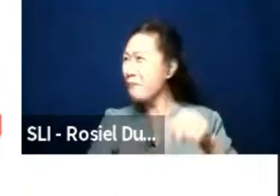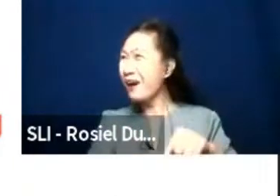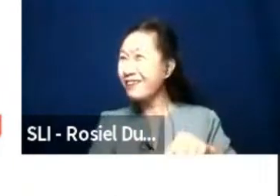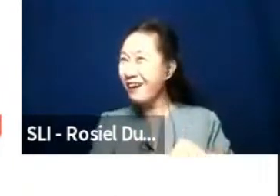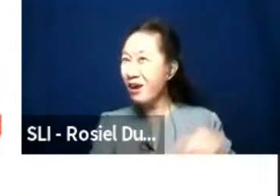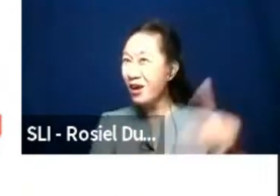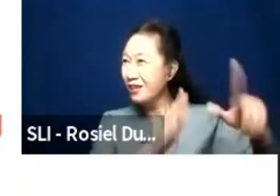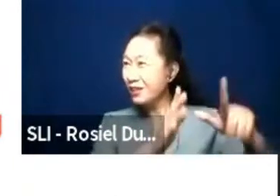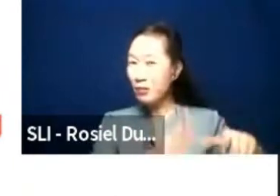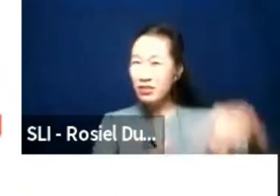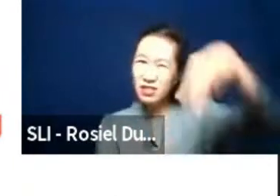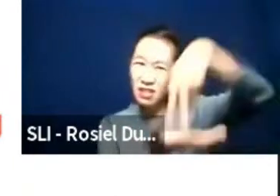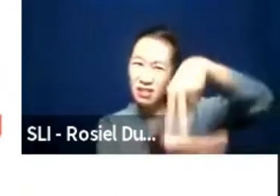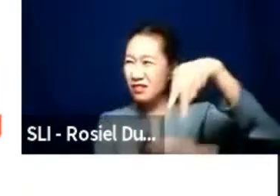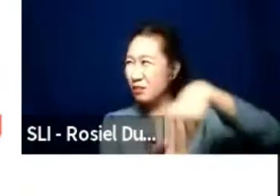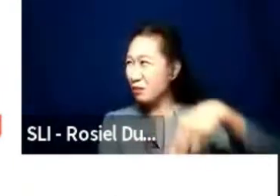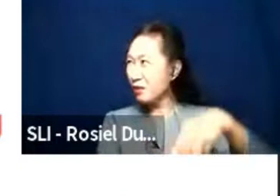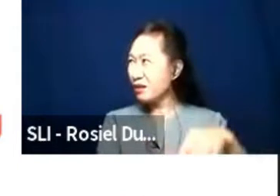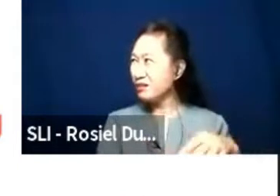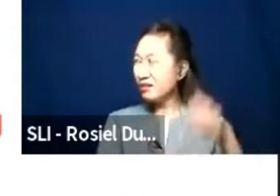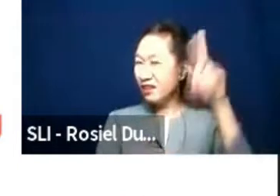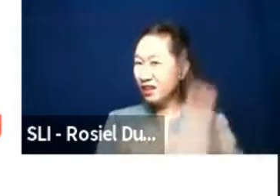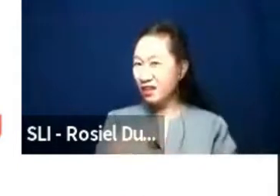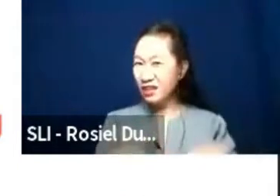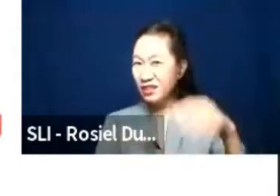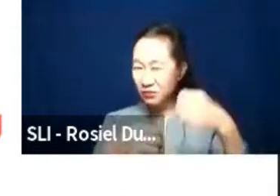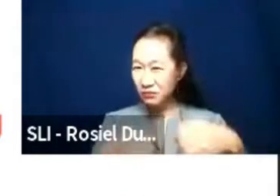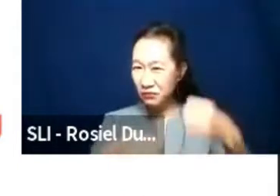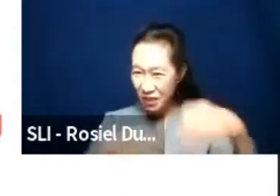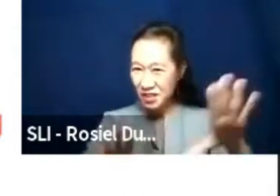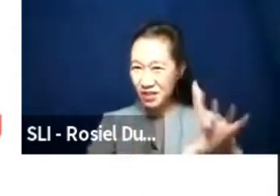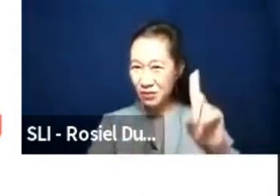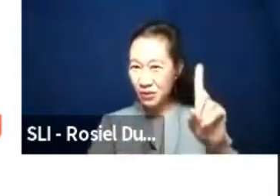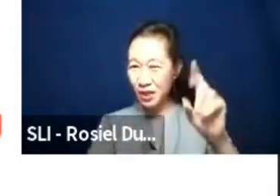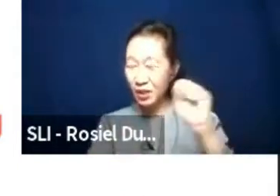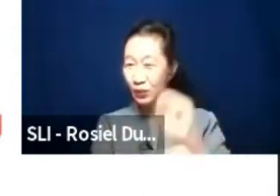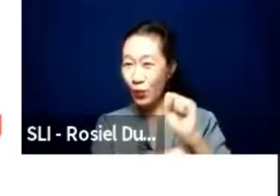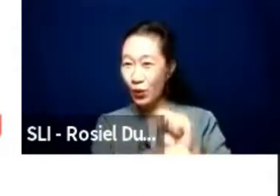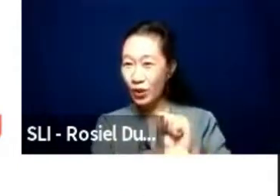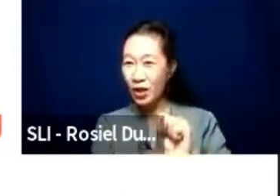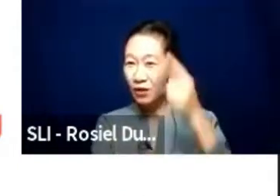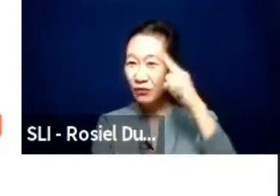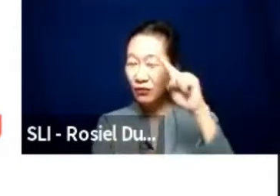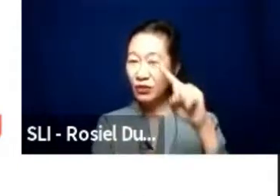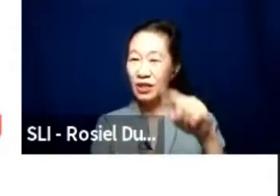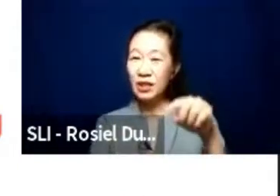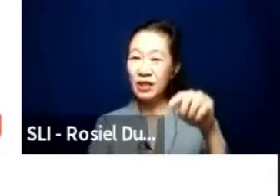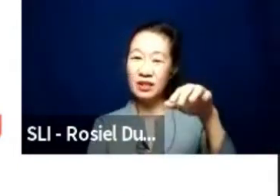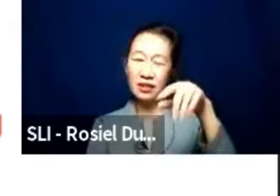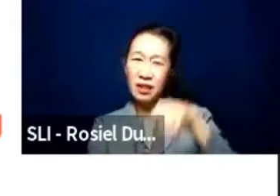mamaya tumatayo-tayo pa rin siya, hindi niya kayang tapusin ang isang task, for a certain period.